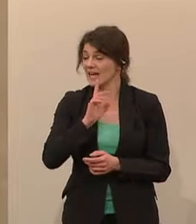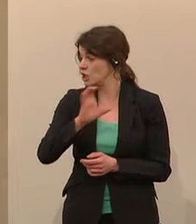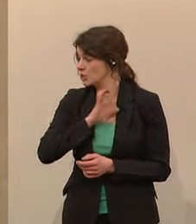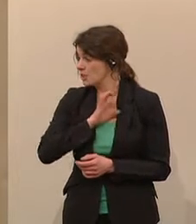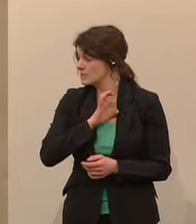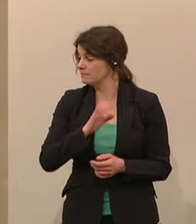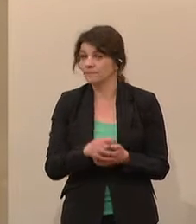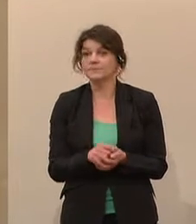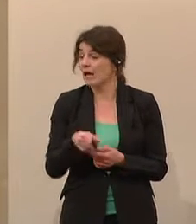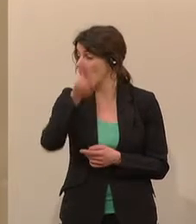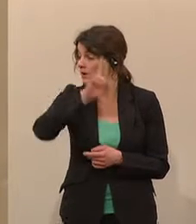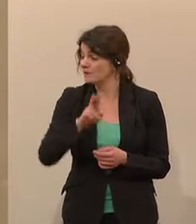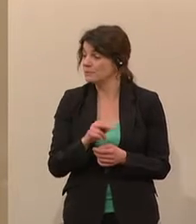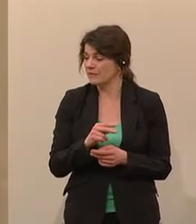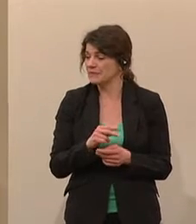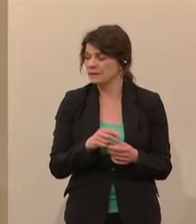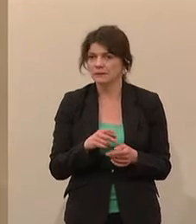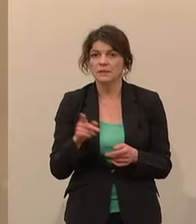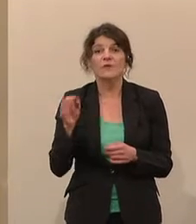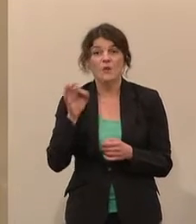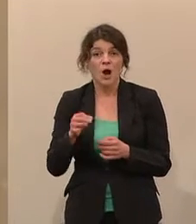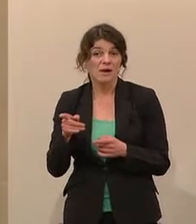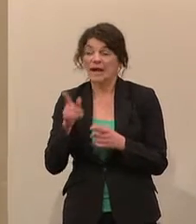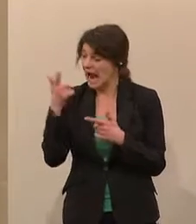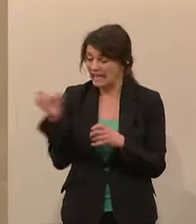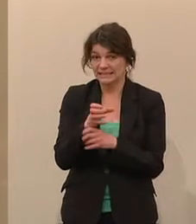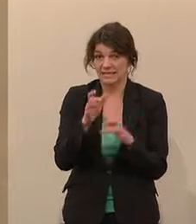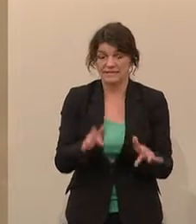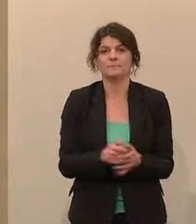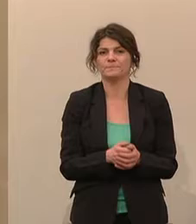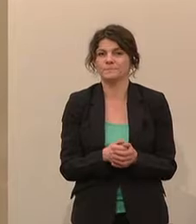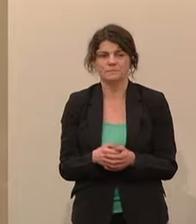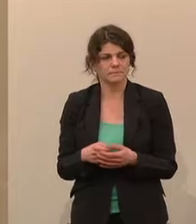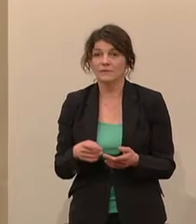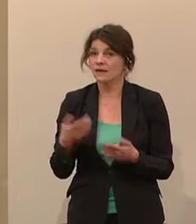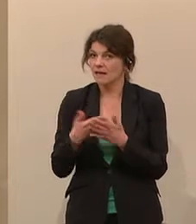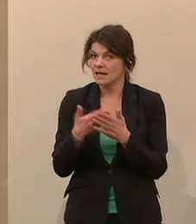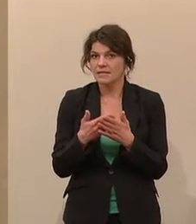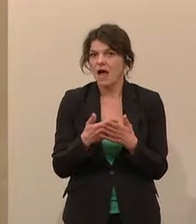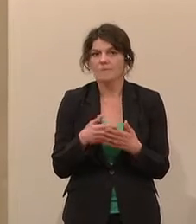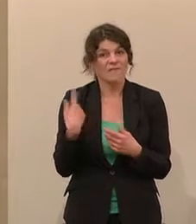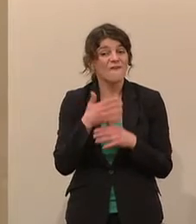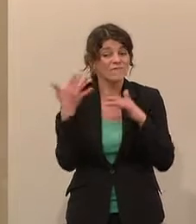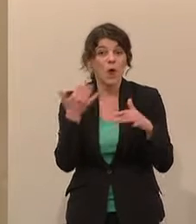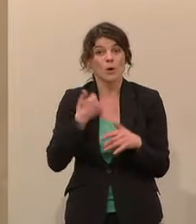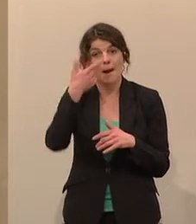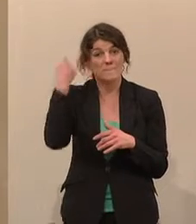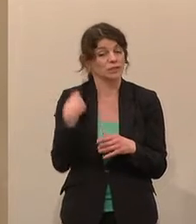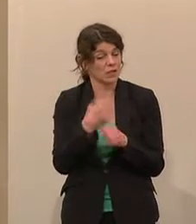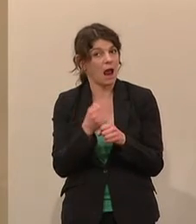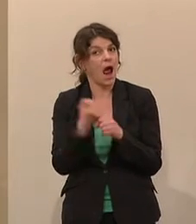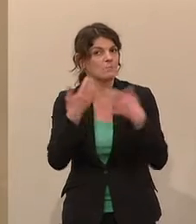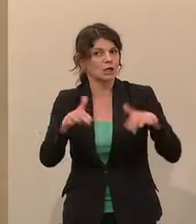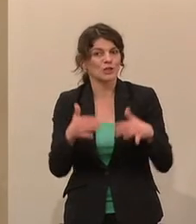an den Universitäten für junge Menschen ohne Ersatz zu bieten. Das heißt, wir werden viele junge Menschen arbeitslos